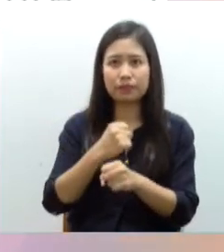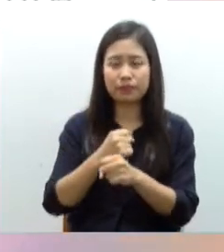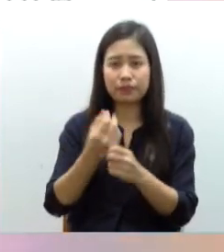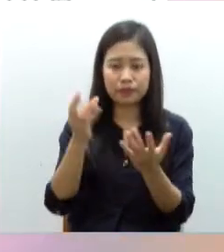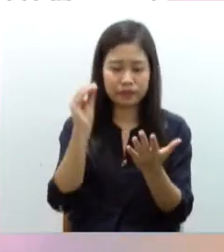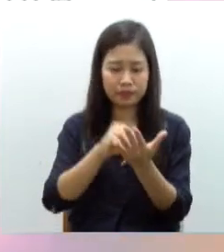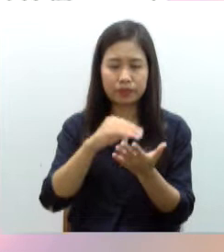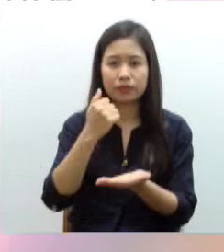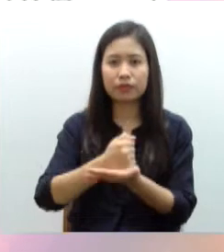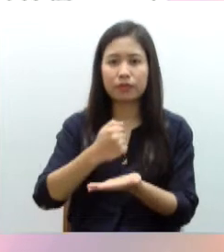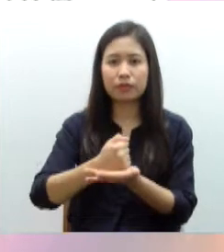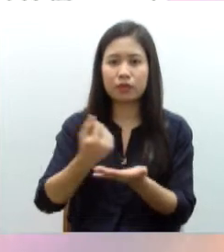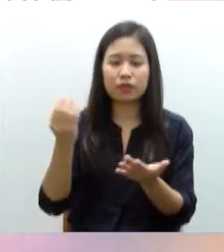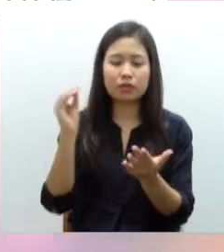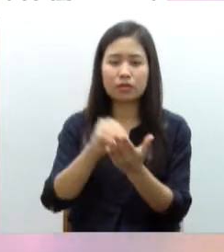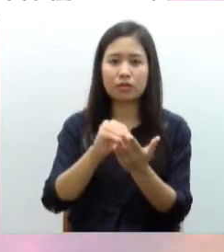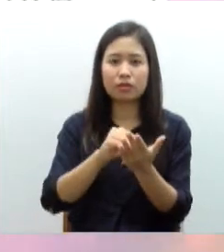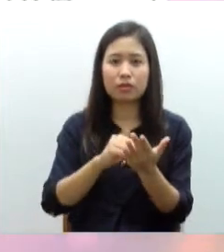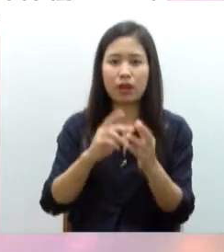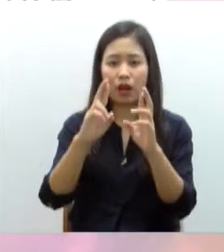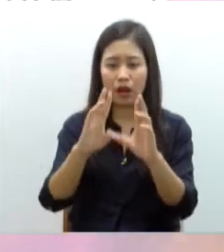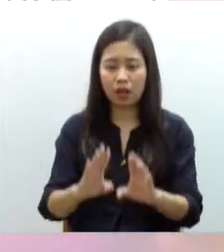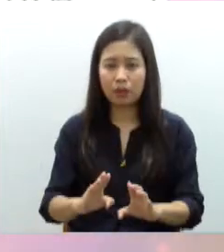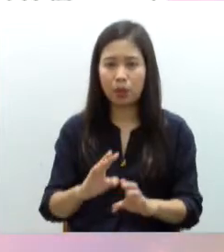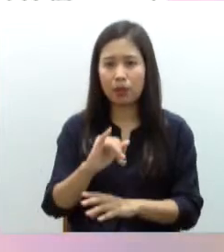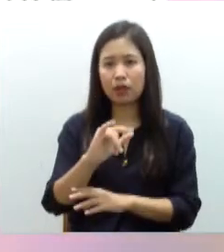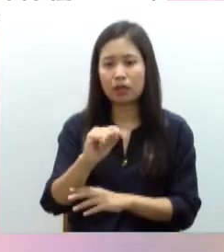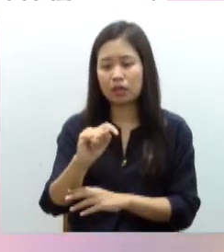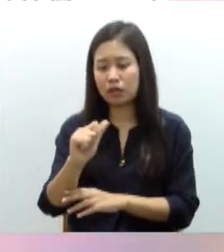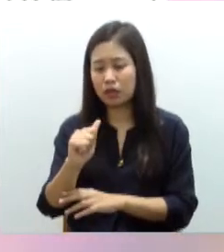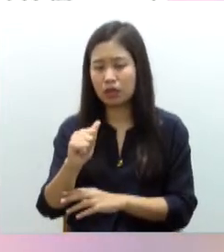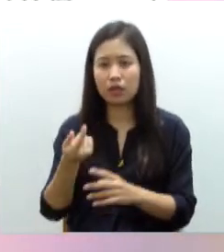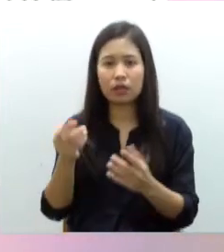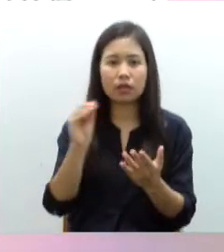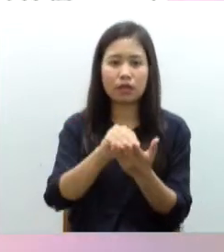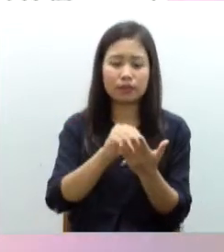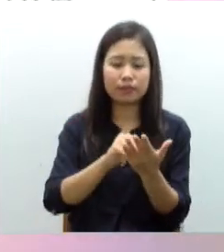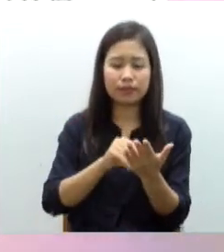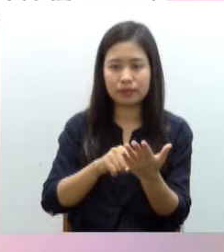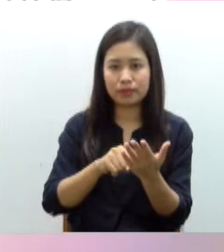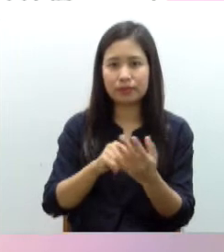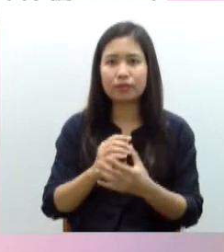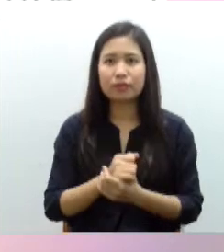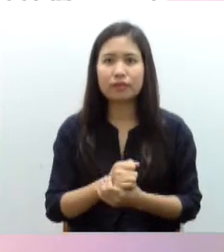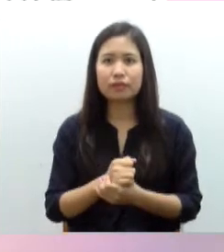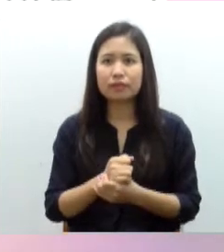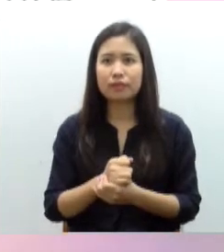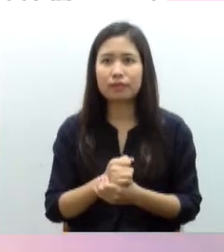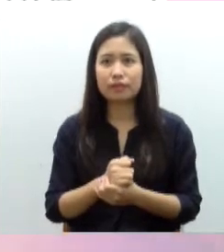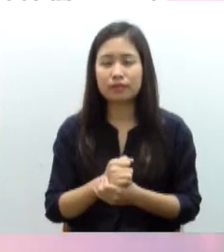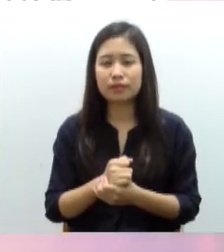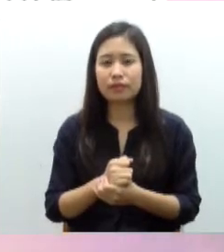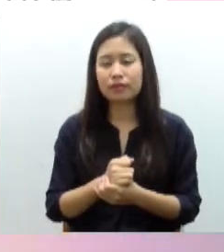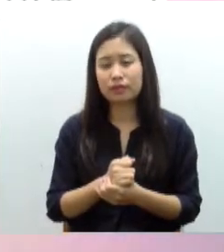ก็เป็นเวลาในการที่จะเปิดให้ลงทะเบียนใช้นะซึ่งทางสปท.ก็คงไม่มีปัญหาเรื่องนี้เปิดแล้วน